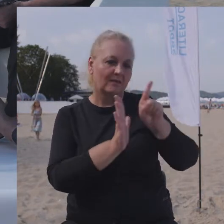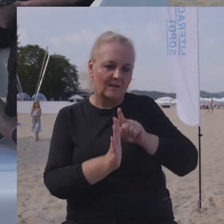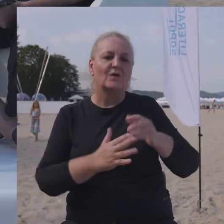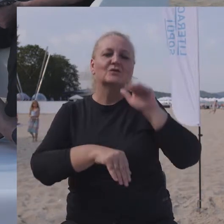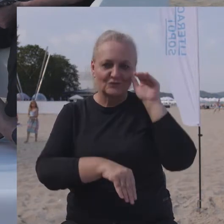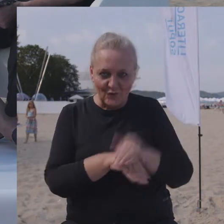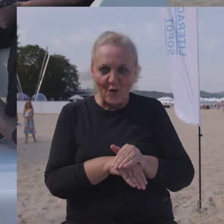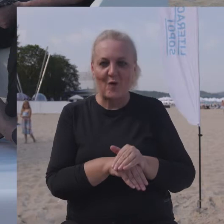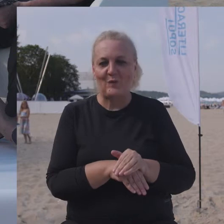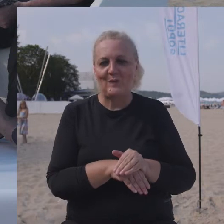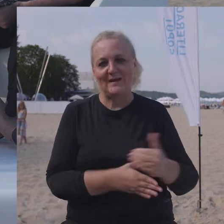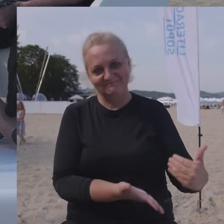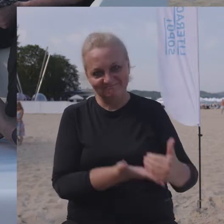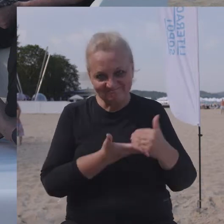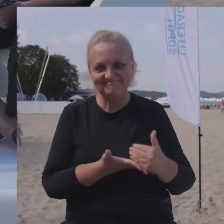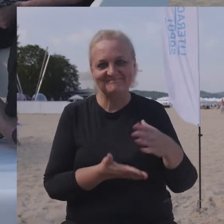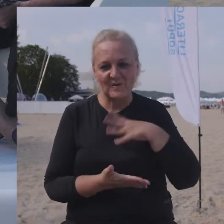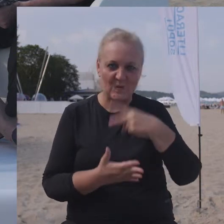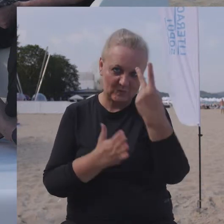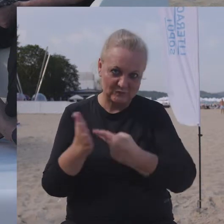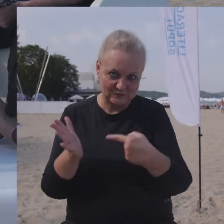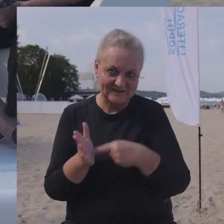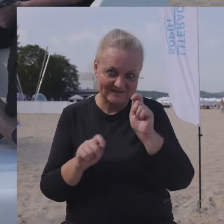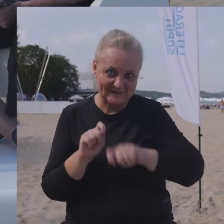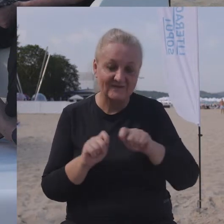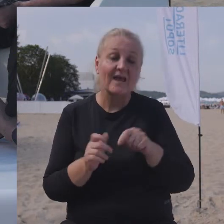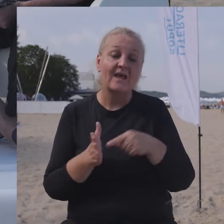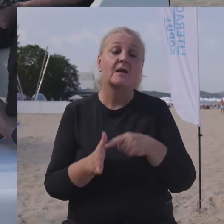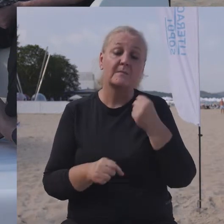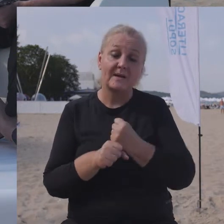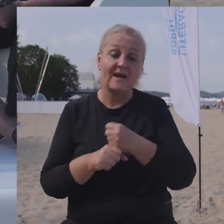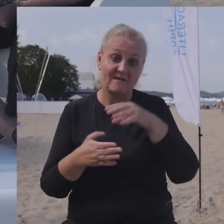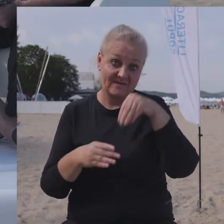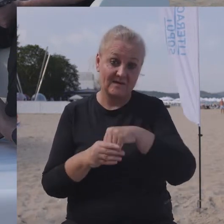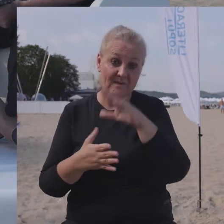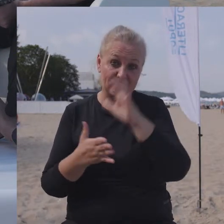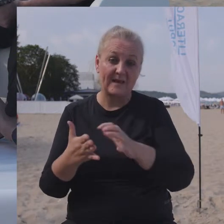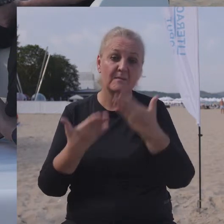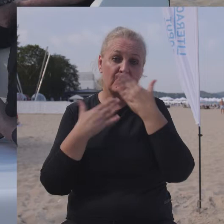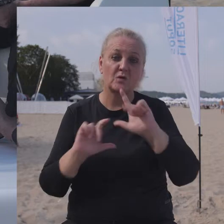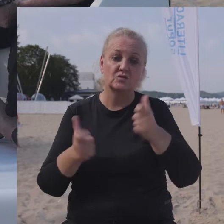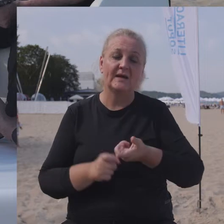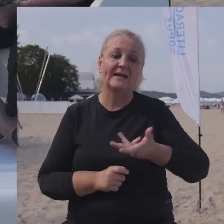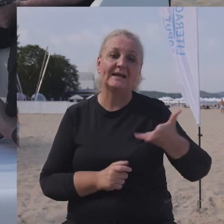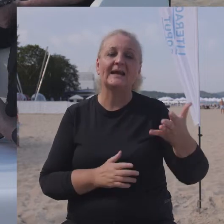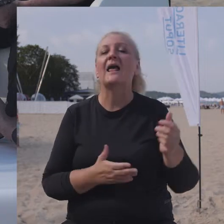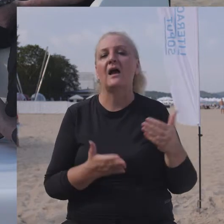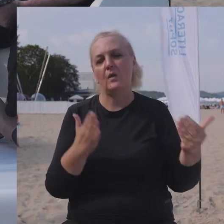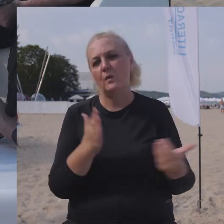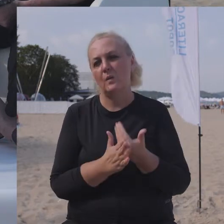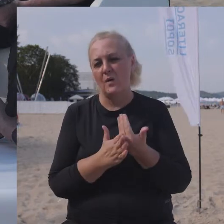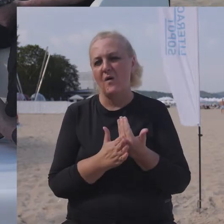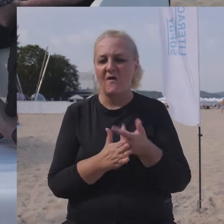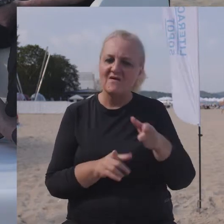zgodziła się pomóc i zresztą w czasie pracy nad tym tekstem wskazała mi kilka takich no